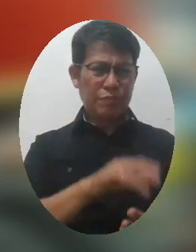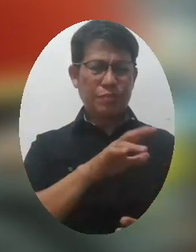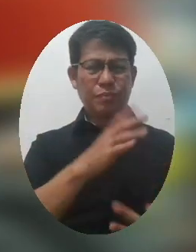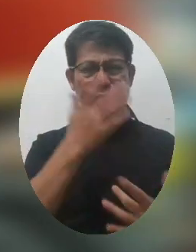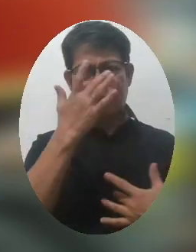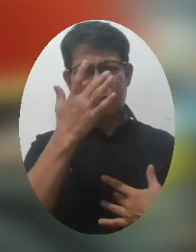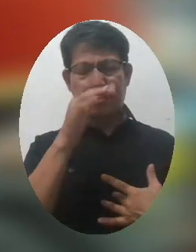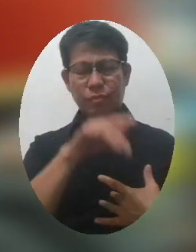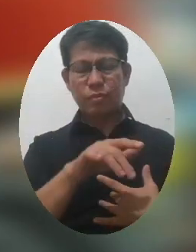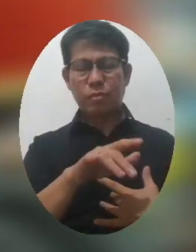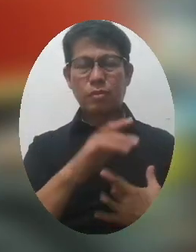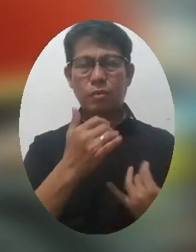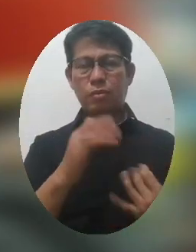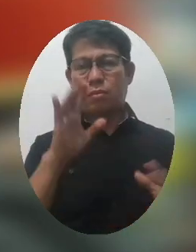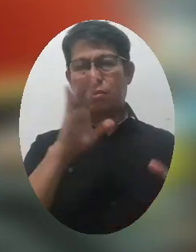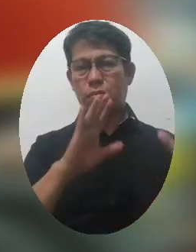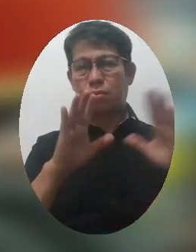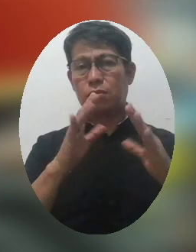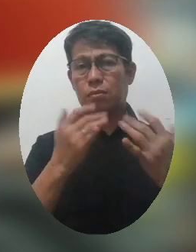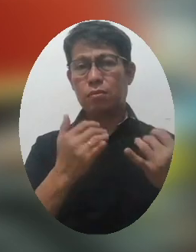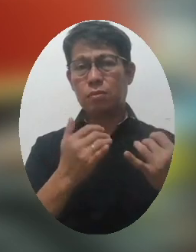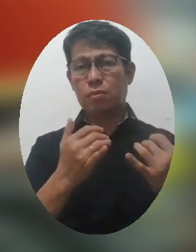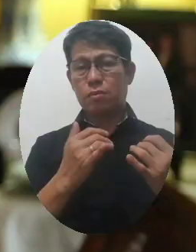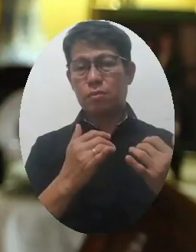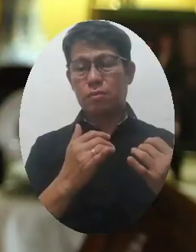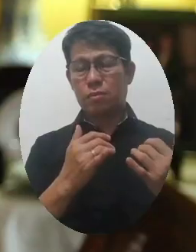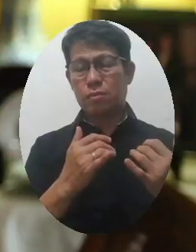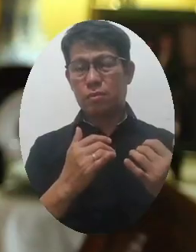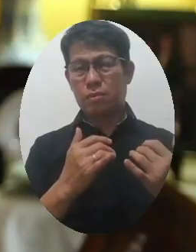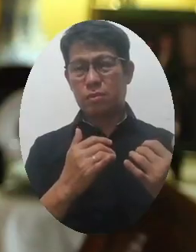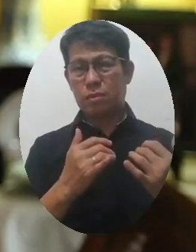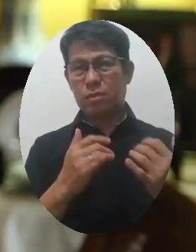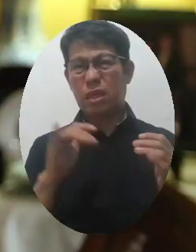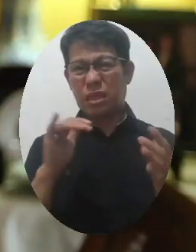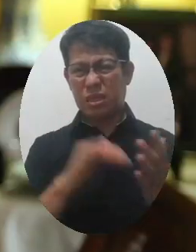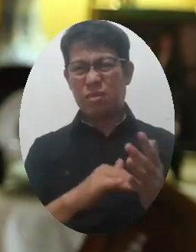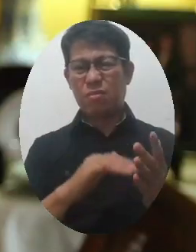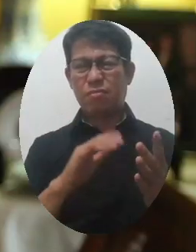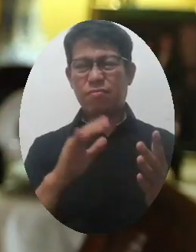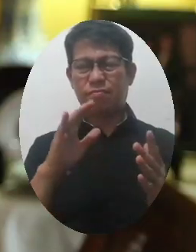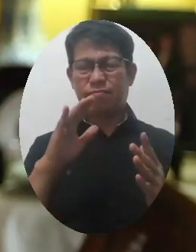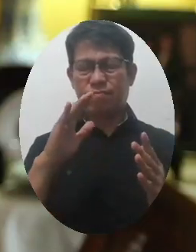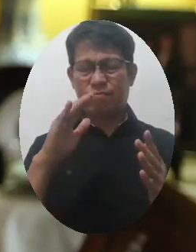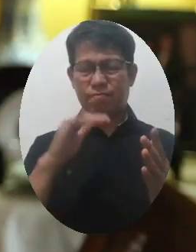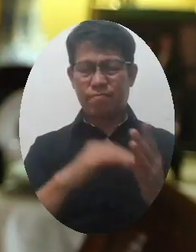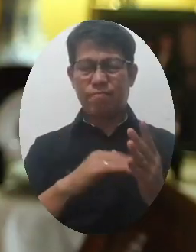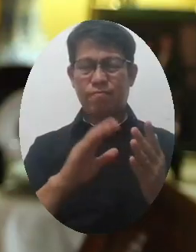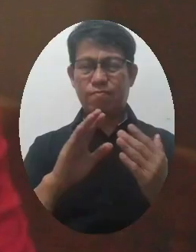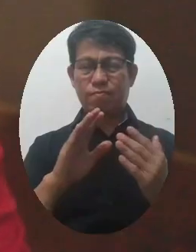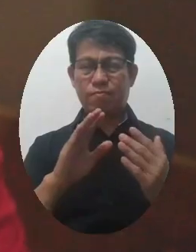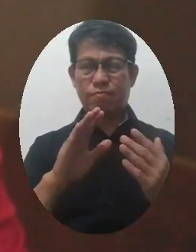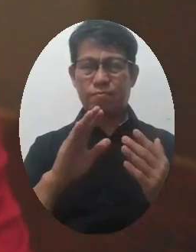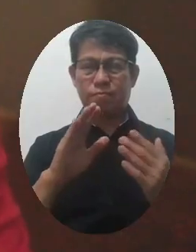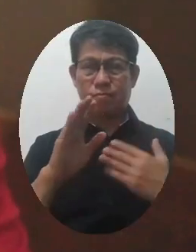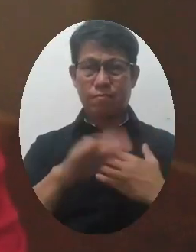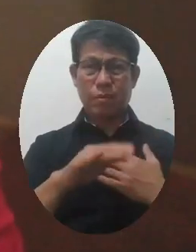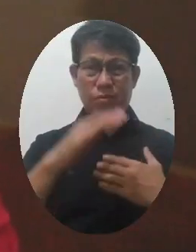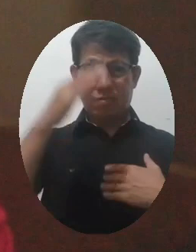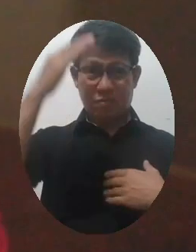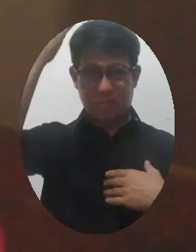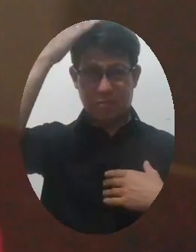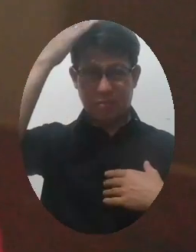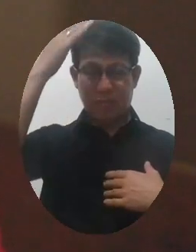Dwayne. Kaya pinoproblema nila yung tinatawag na back to zero na gamutan. Iniyak ko po